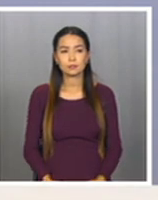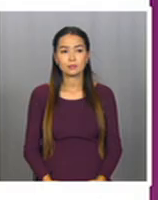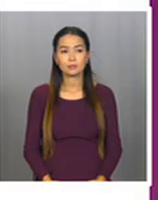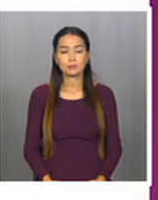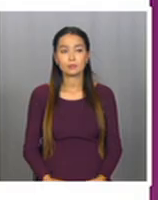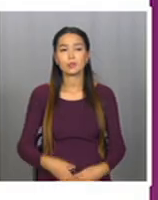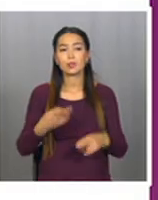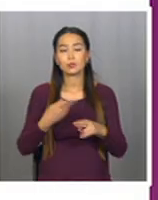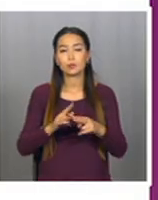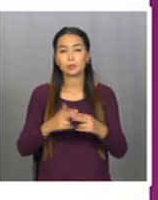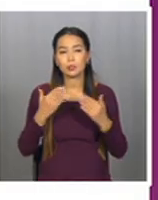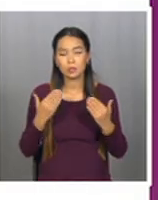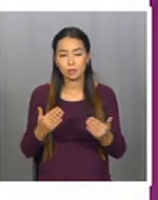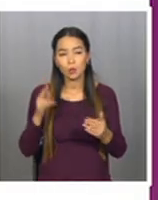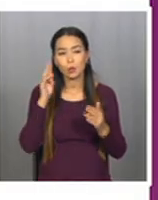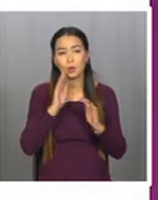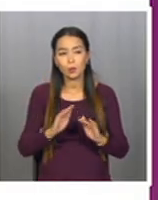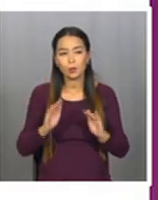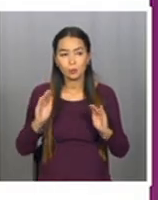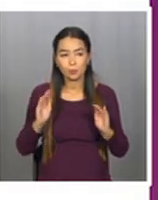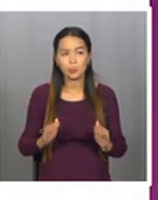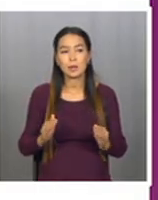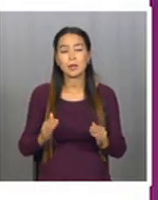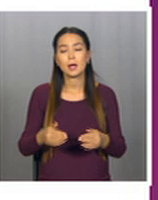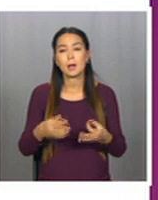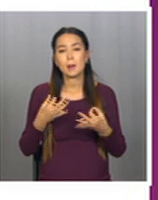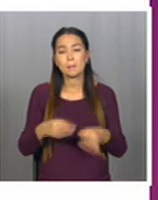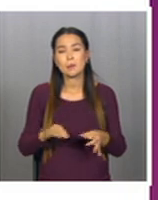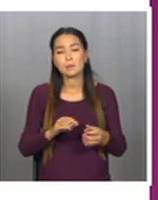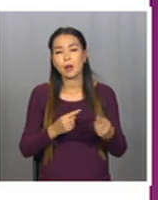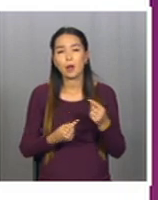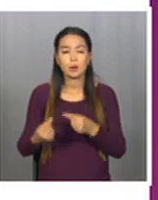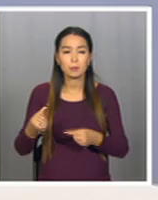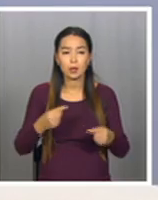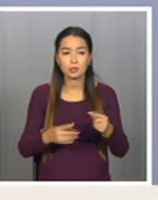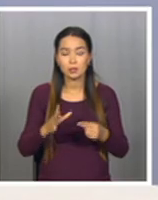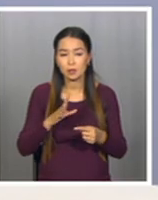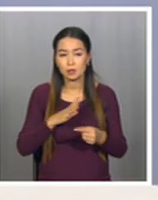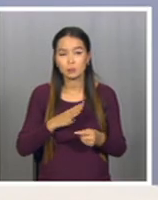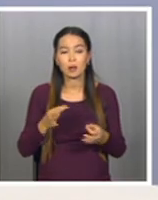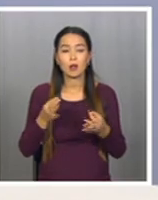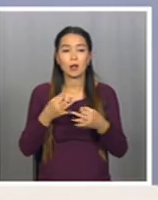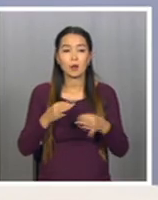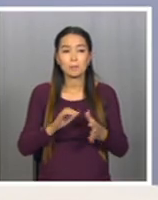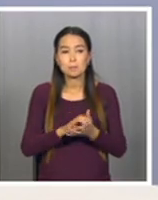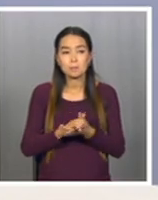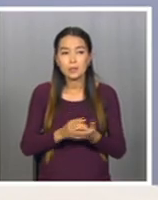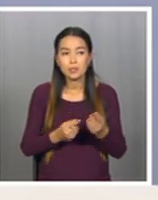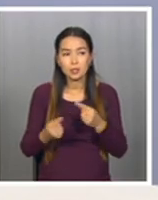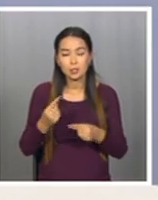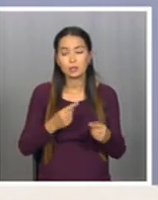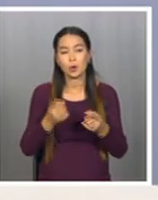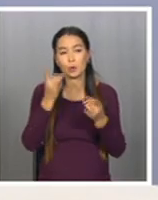Сонымен қатар оқушылар, бейбіт қарым-қатынастарда болды. Ол бейбіт қарым-қатынастарда өркениет,